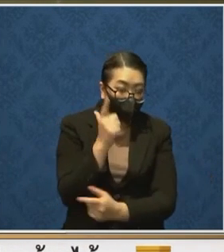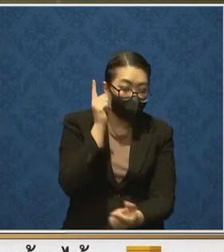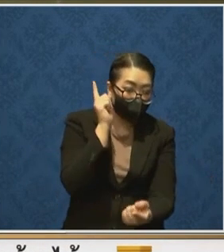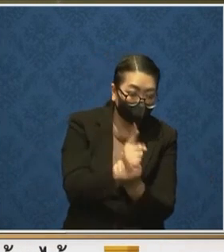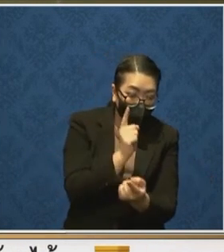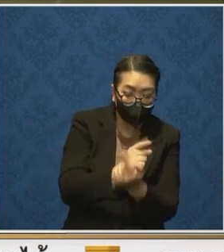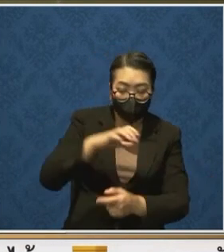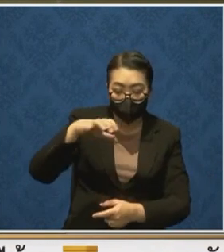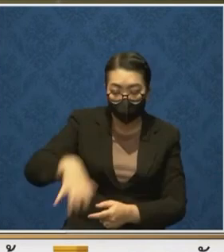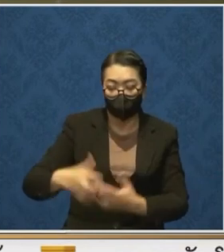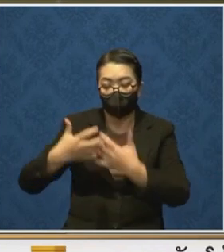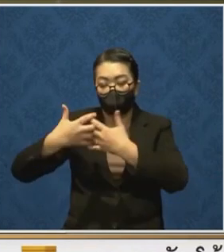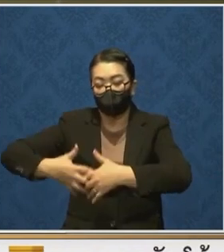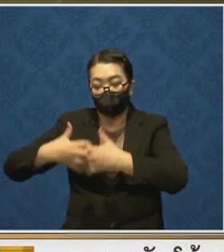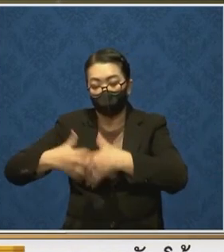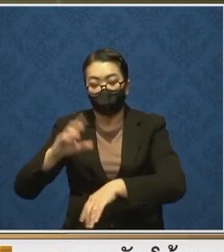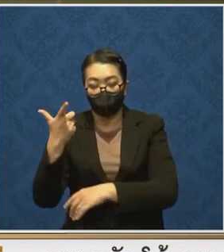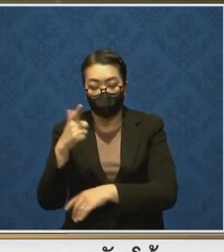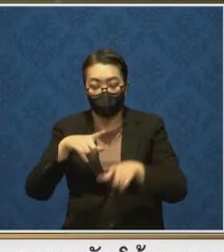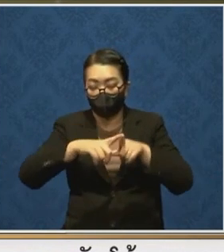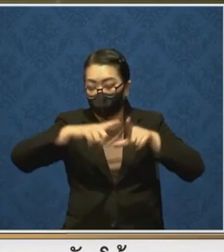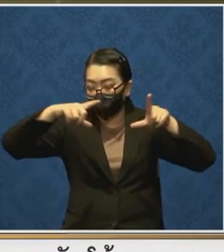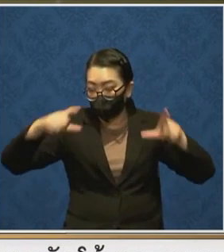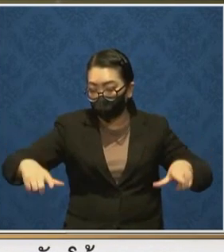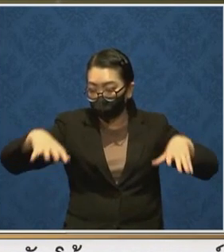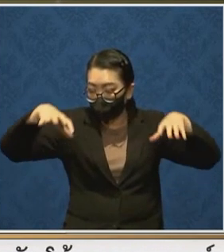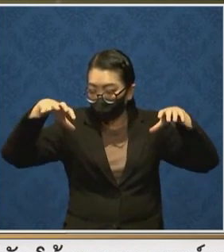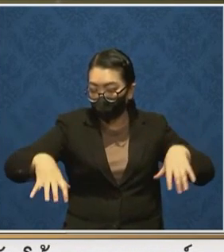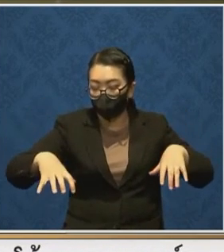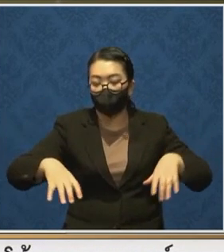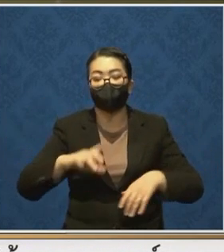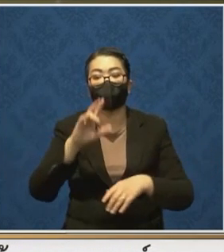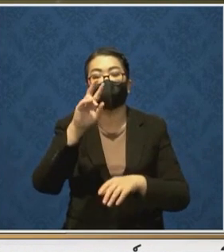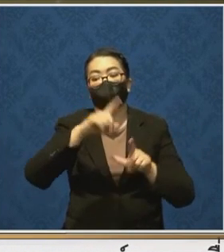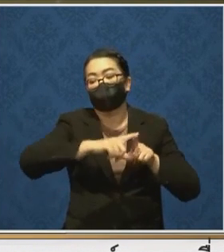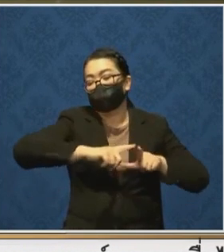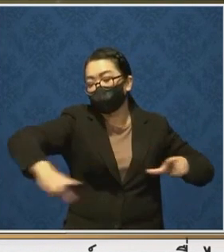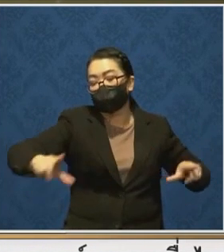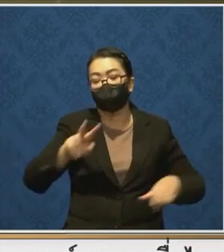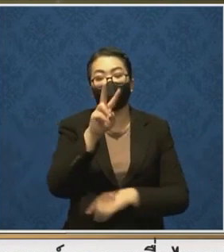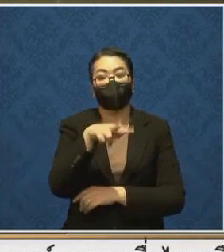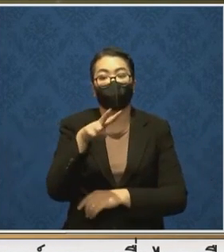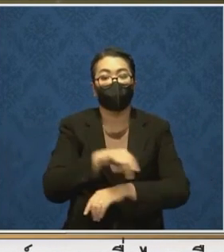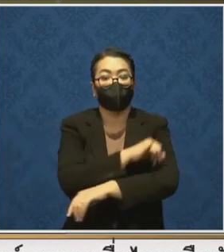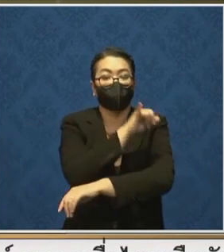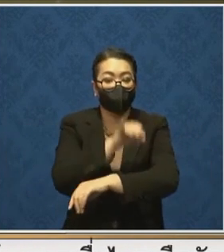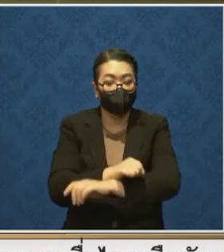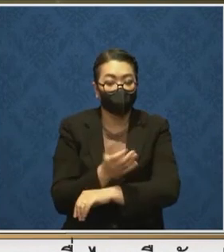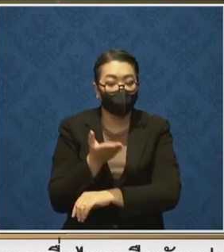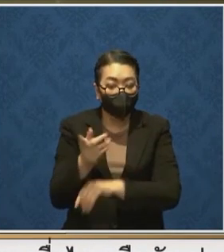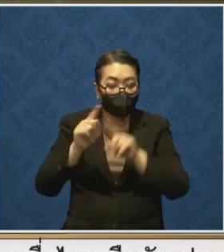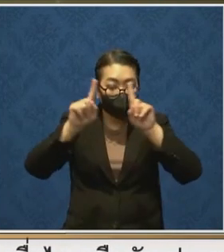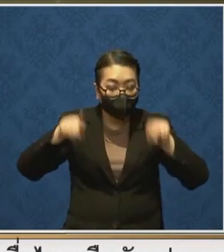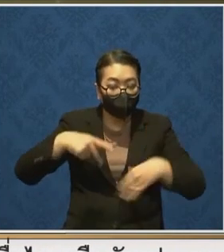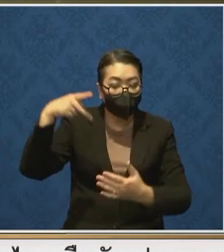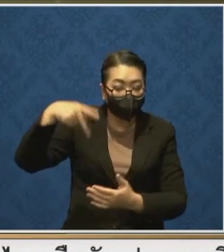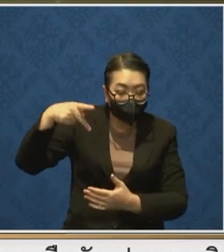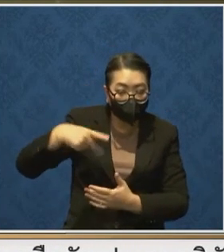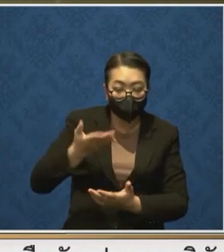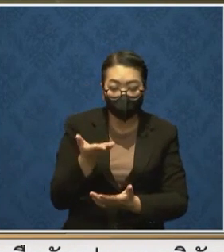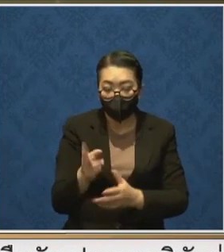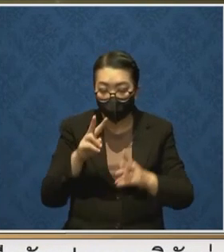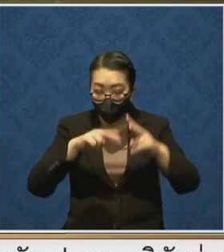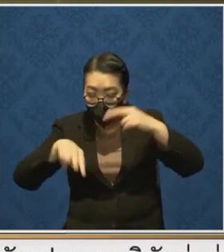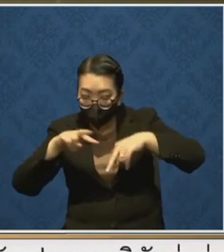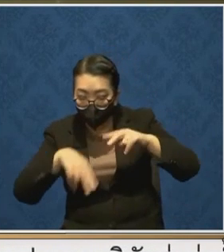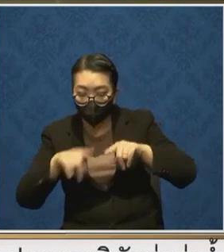นการธำเหมืองได้จริ ๆ บริษที่ราว 2,000 กวาไร่แตกอยาลืมนะคะวายัมีคำขออัชยบัพิเศษ สำรวจแร่แล้็ประท